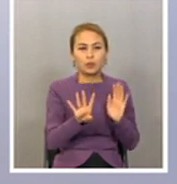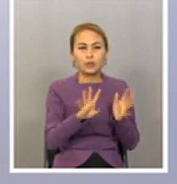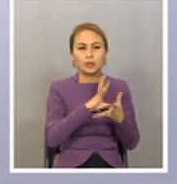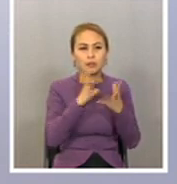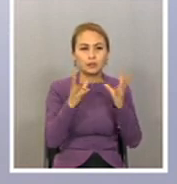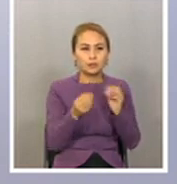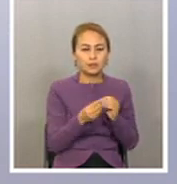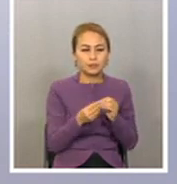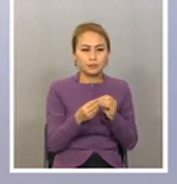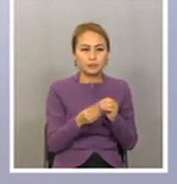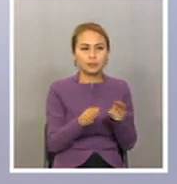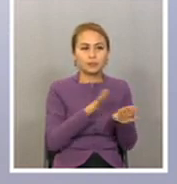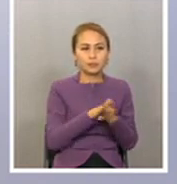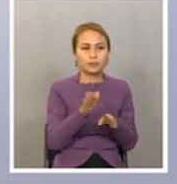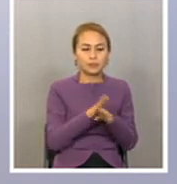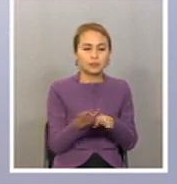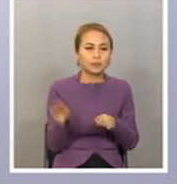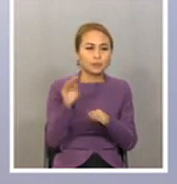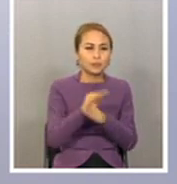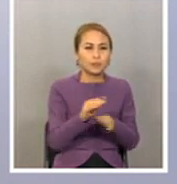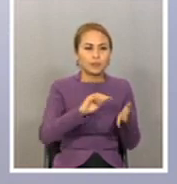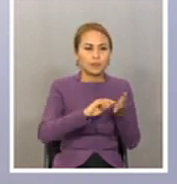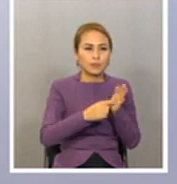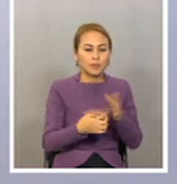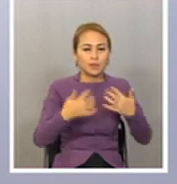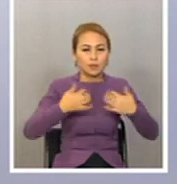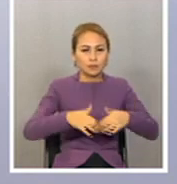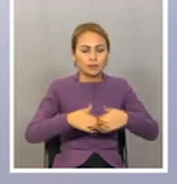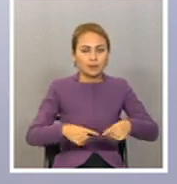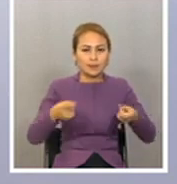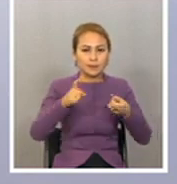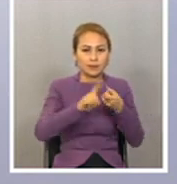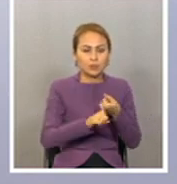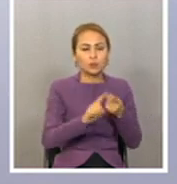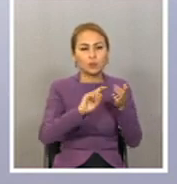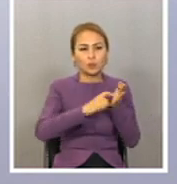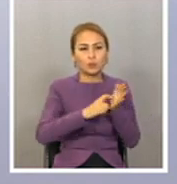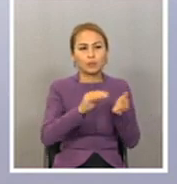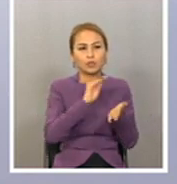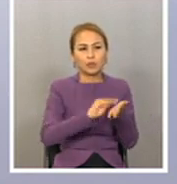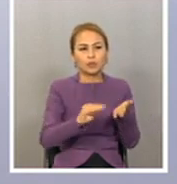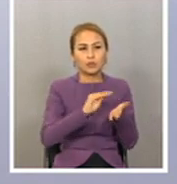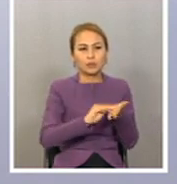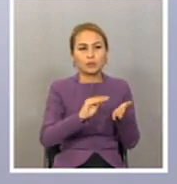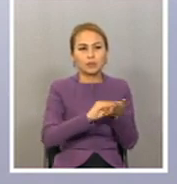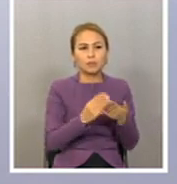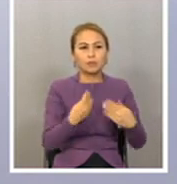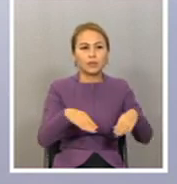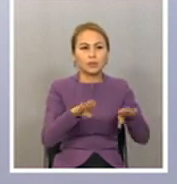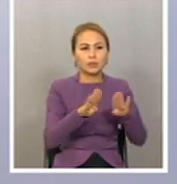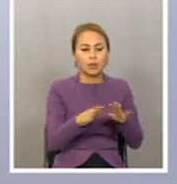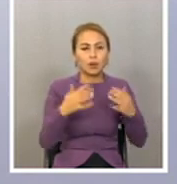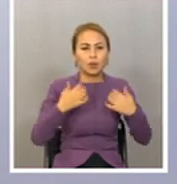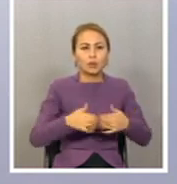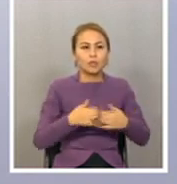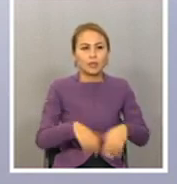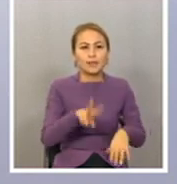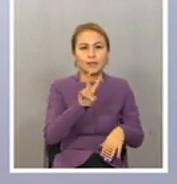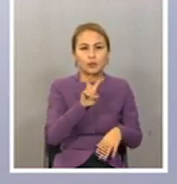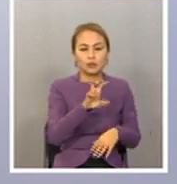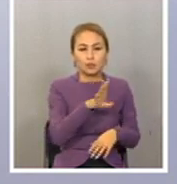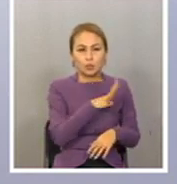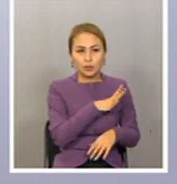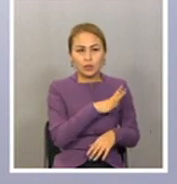Енді толтауыш көбейткіштерді алымдарына сәйкесінше көбейтіп жазайық балалар. Мінекей, ортақ бөлімі 200 болды,